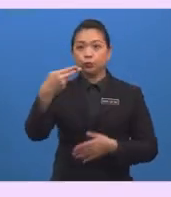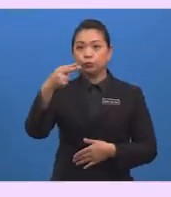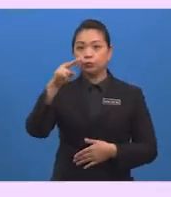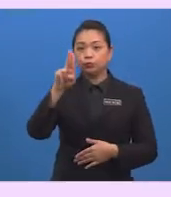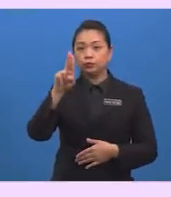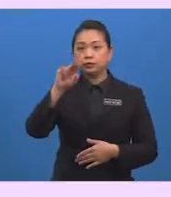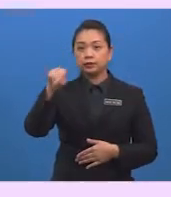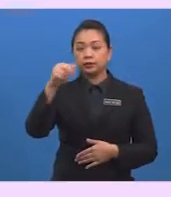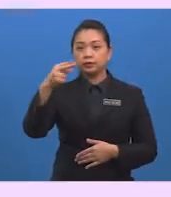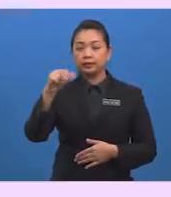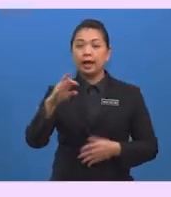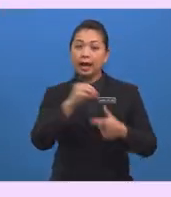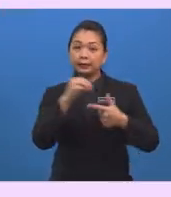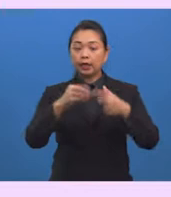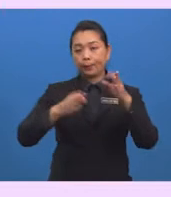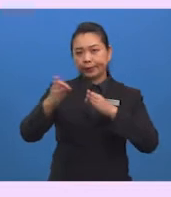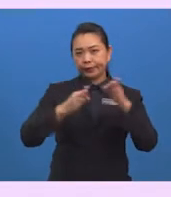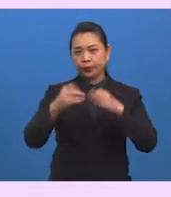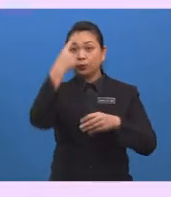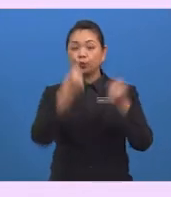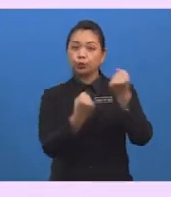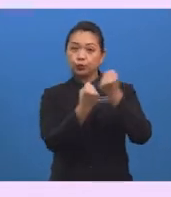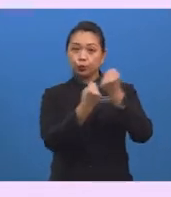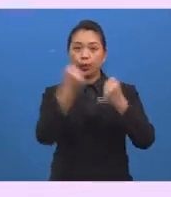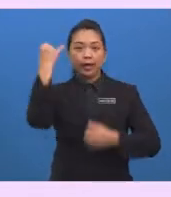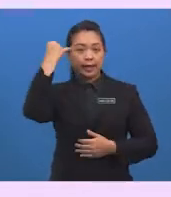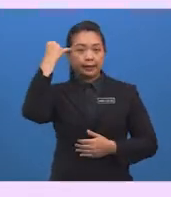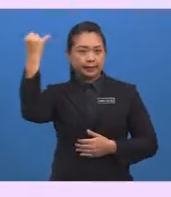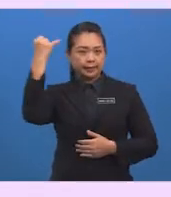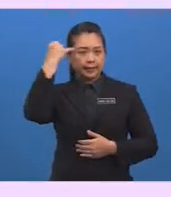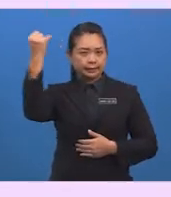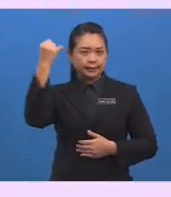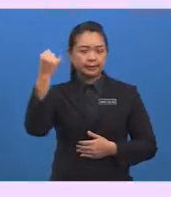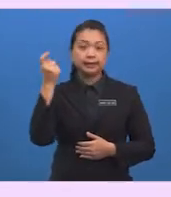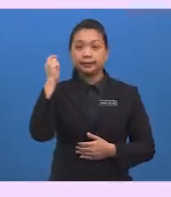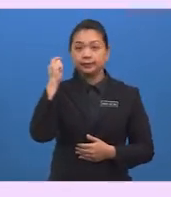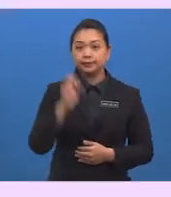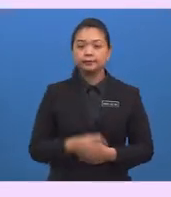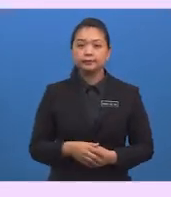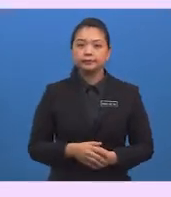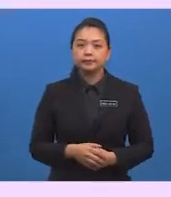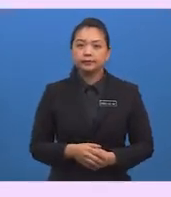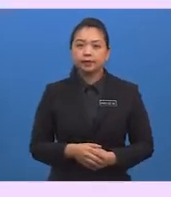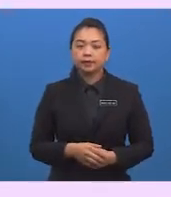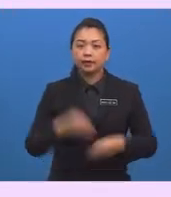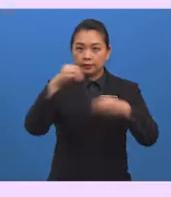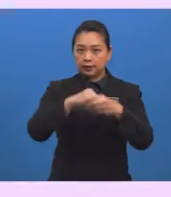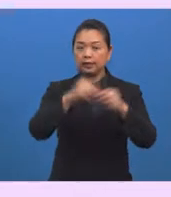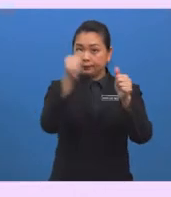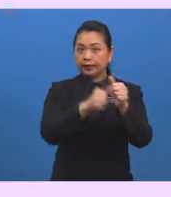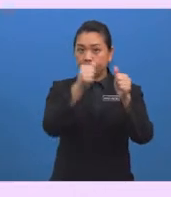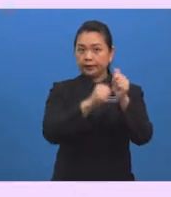atau penerangan untuk menyokong idea utama. Kebiasaannya terdapat dalam setiap